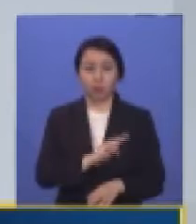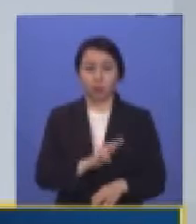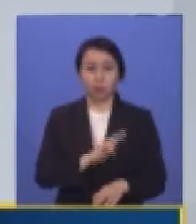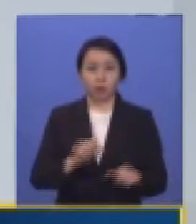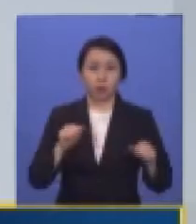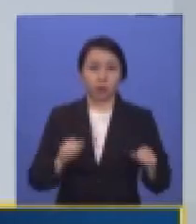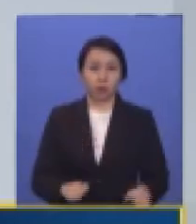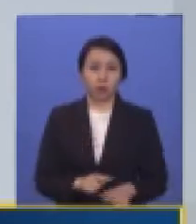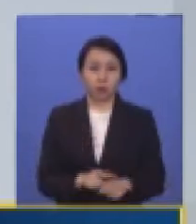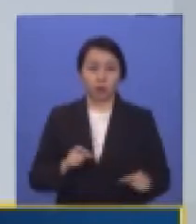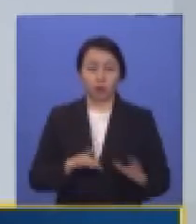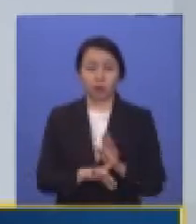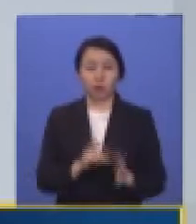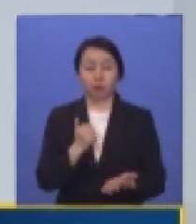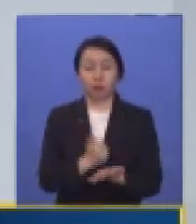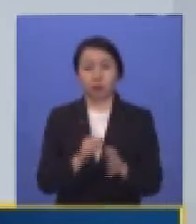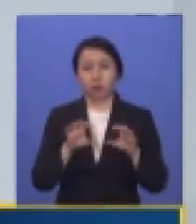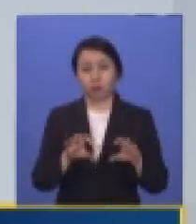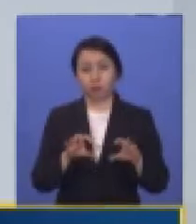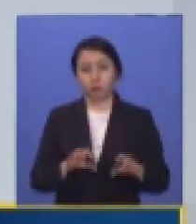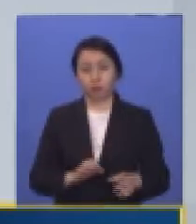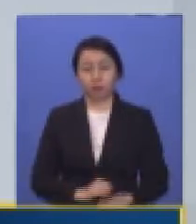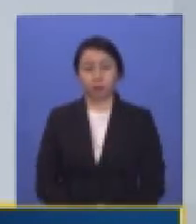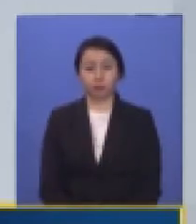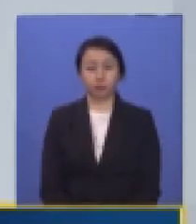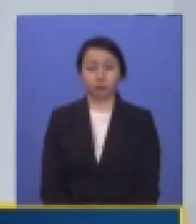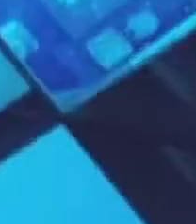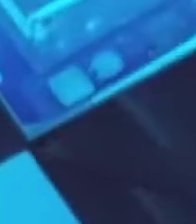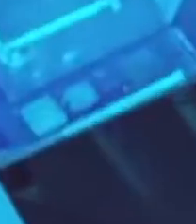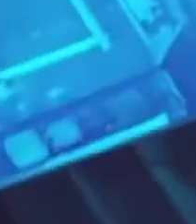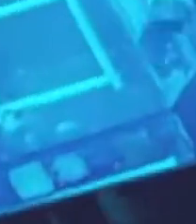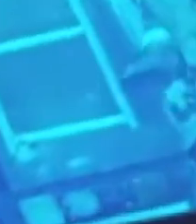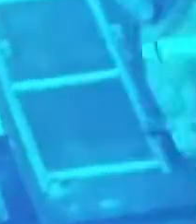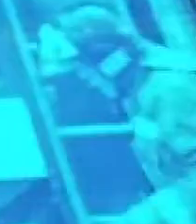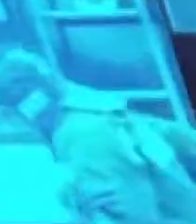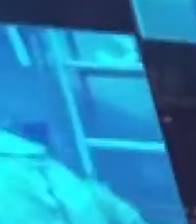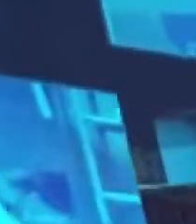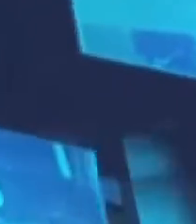деятельности уполномоченного по правам человека определяются конституционным законом.